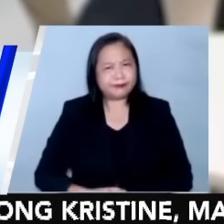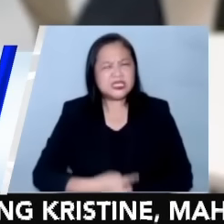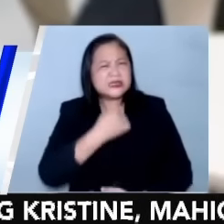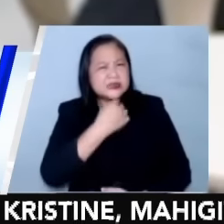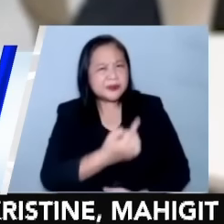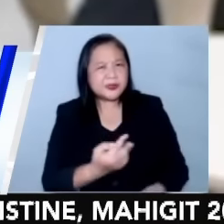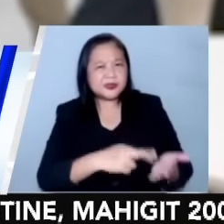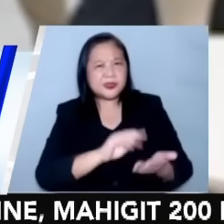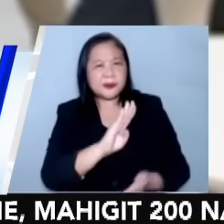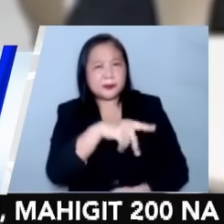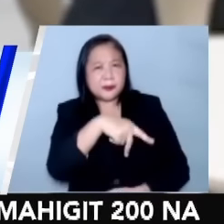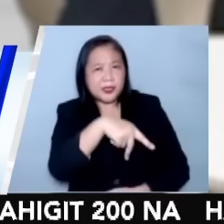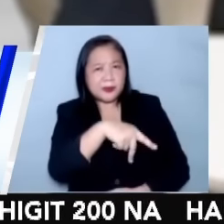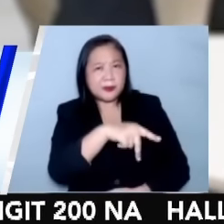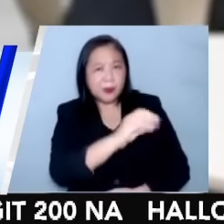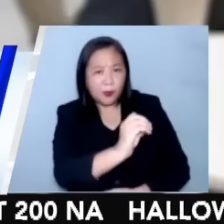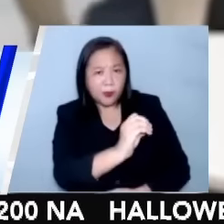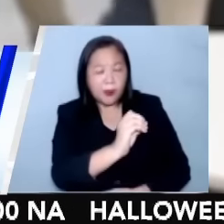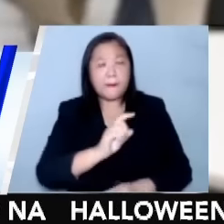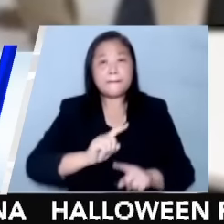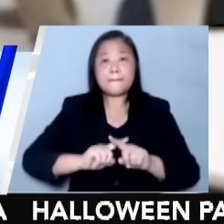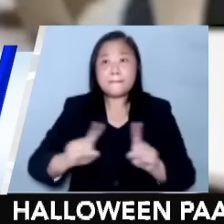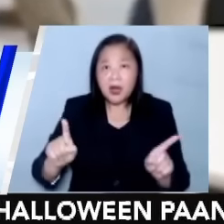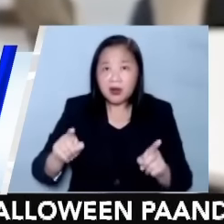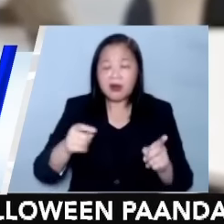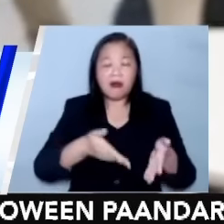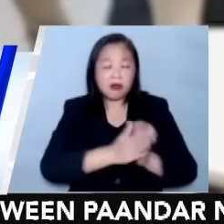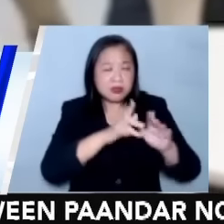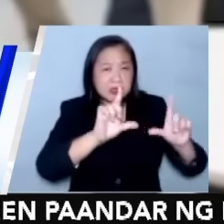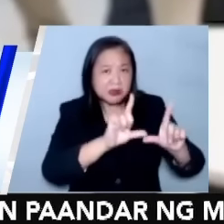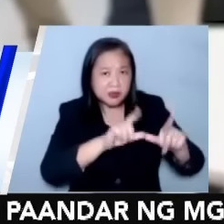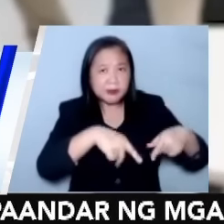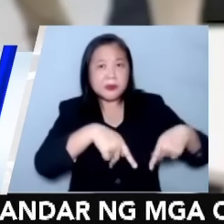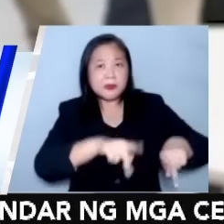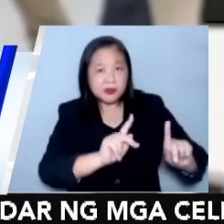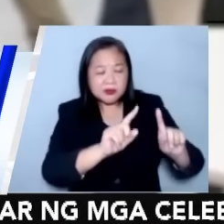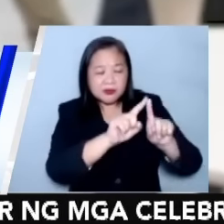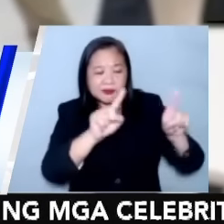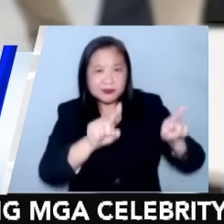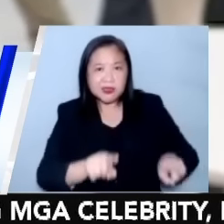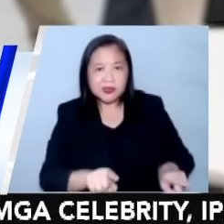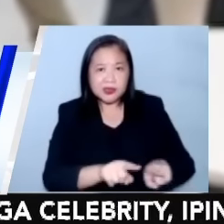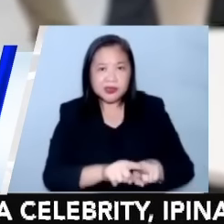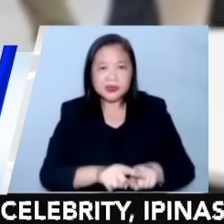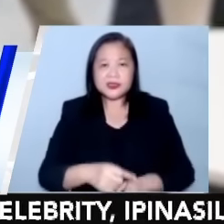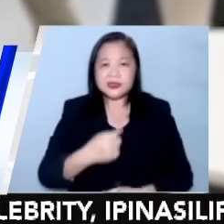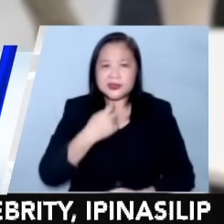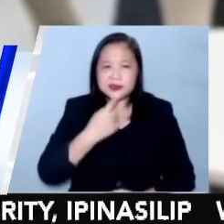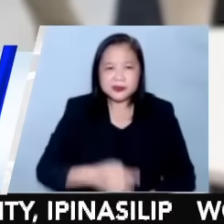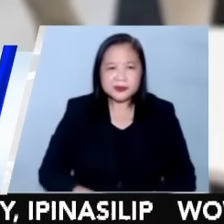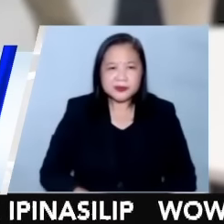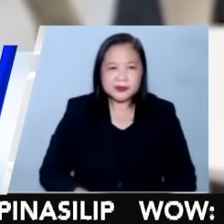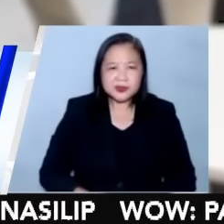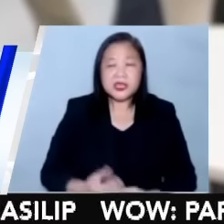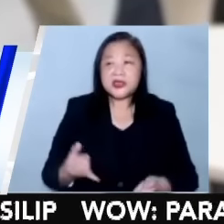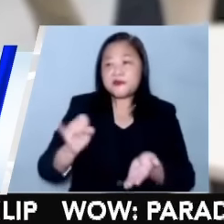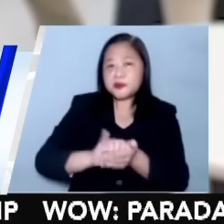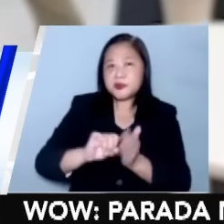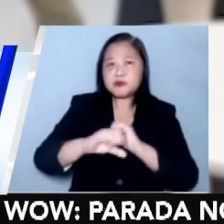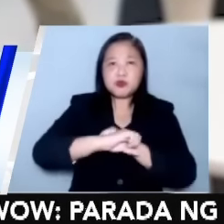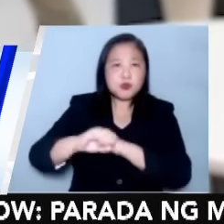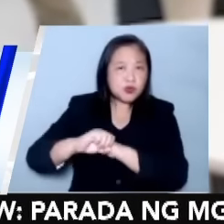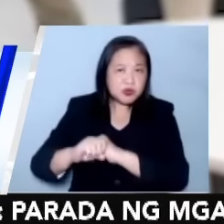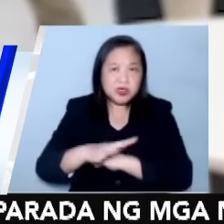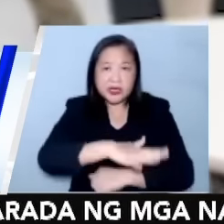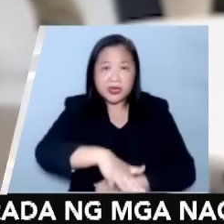siya ng permit ng yung tinatawag nating investment promotion area. Meron siya